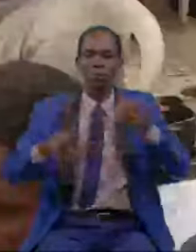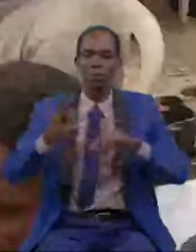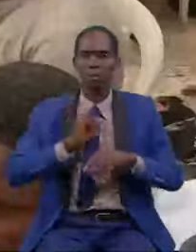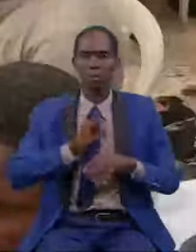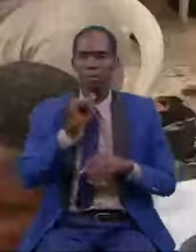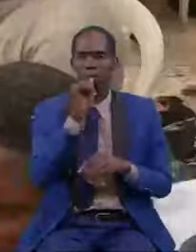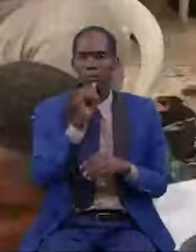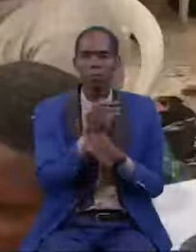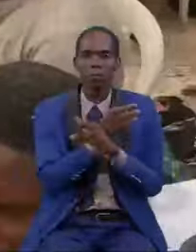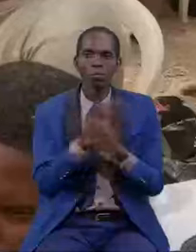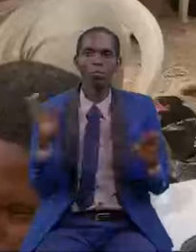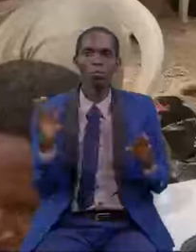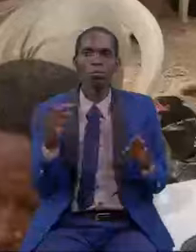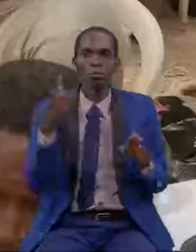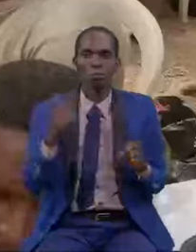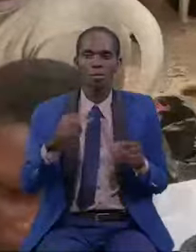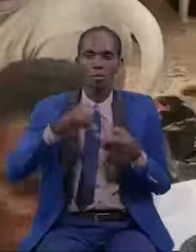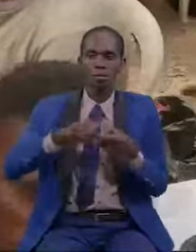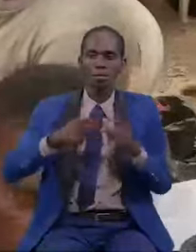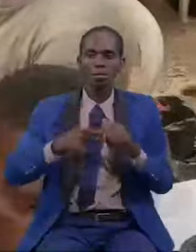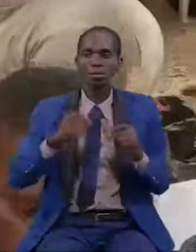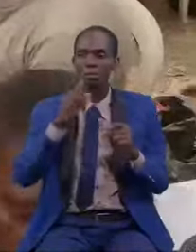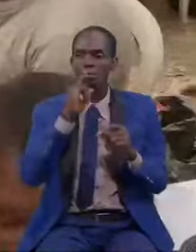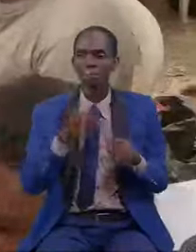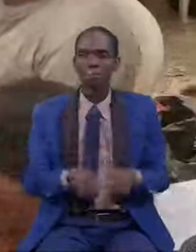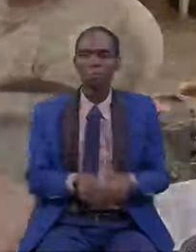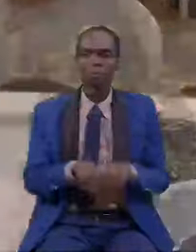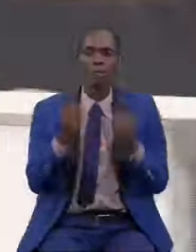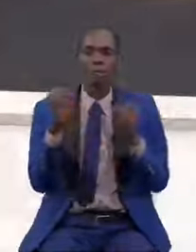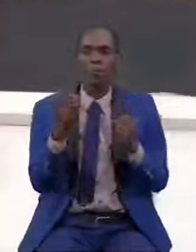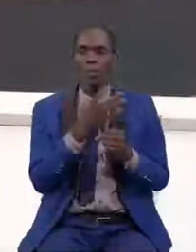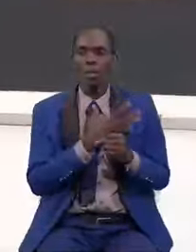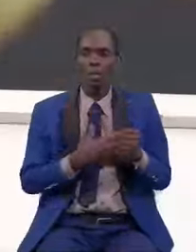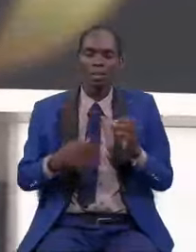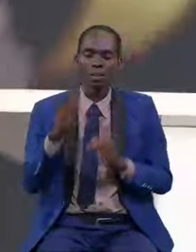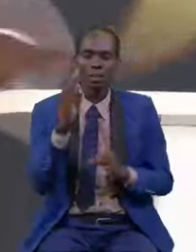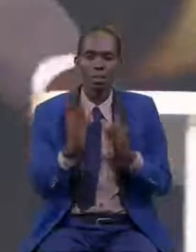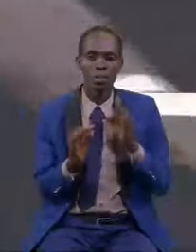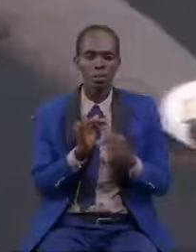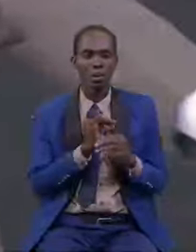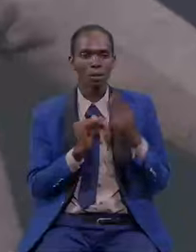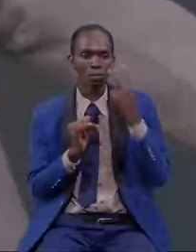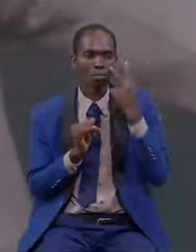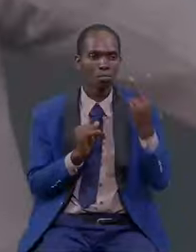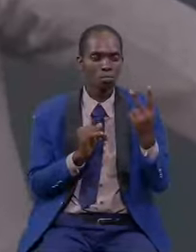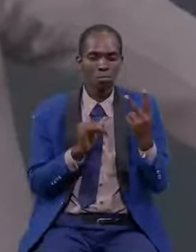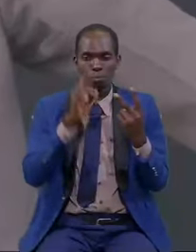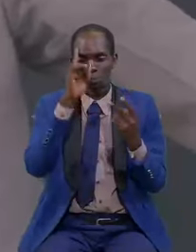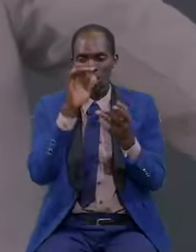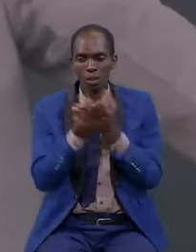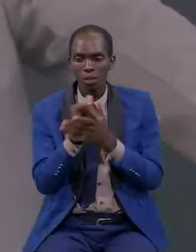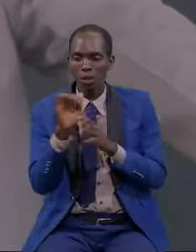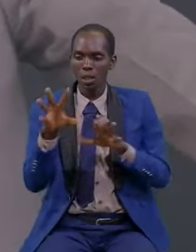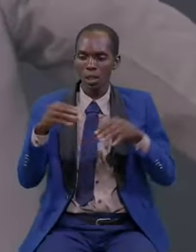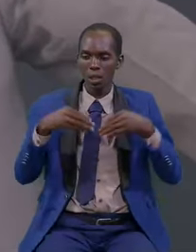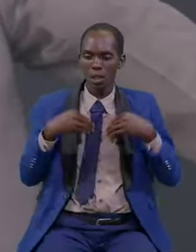affranchi. Les chaînes sont brisées. Et si je vois, si je crois,